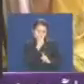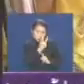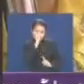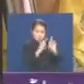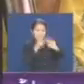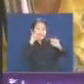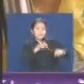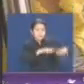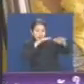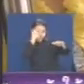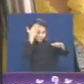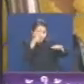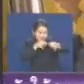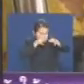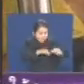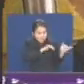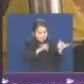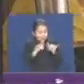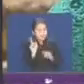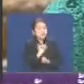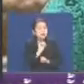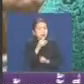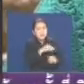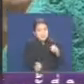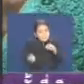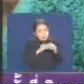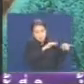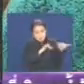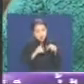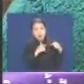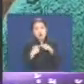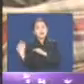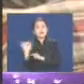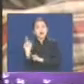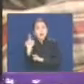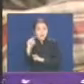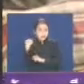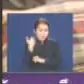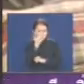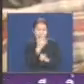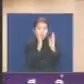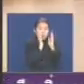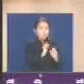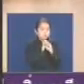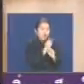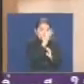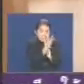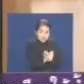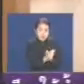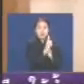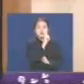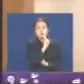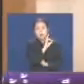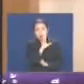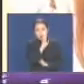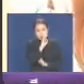การณ์น้ำอีกครั้งก่อนตัดสินใจจะอพยพเพิ่มเติมอีกหรือไม่ส่วนหนึ่งเป็นเพราะผู้สูงอายุที่เหลืออยู่กว่า160คน